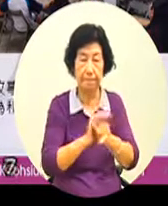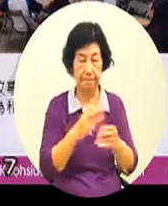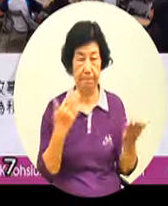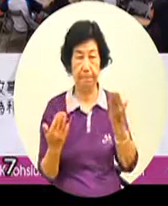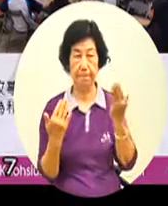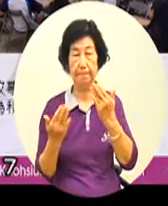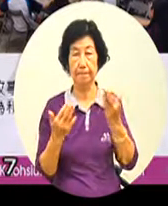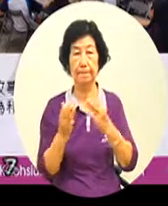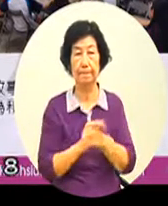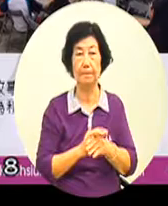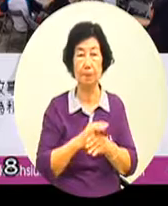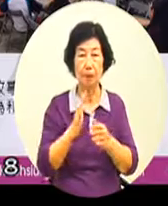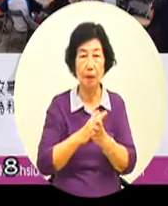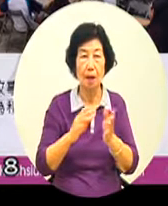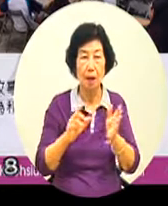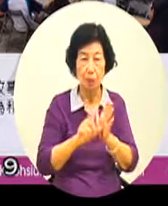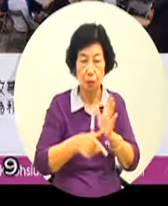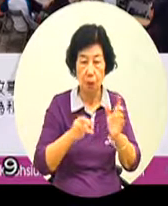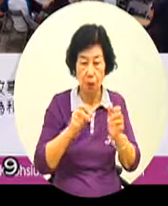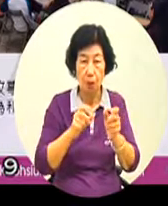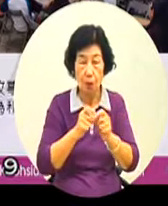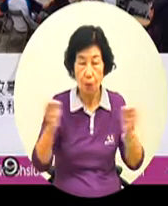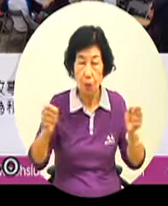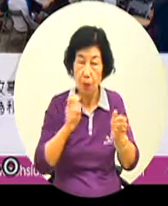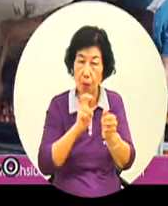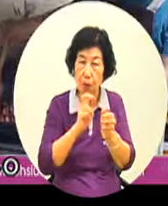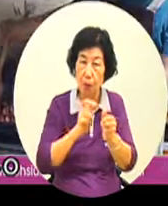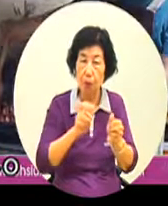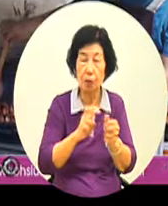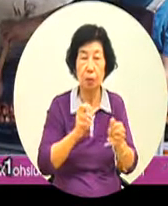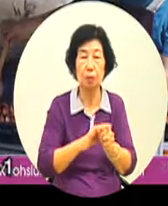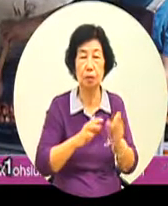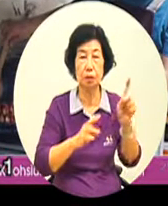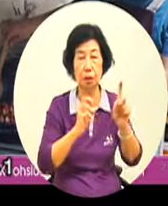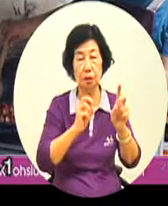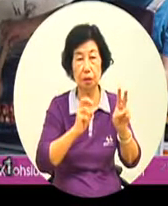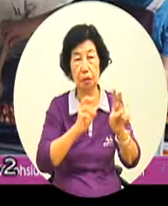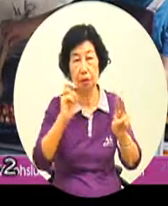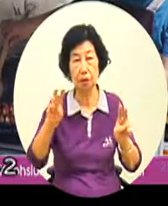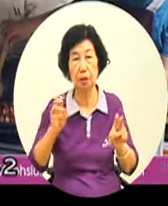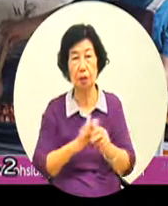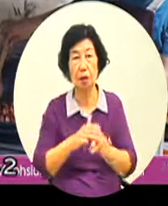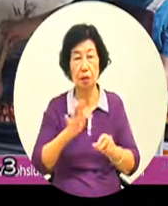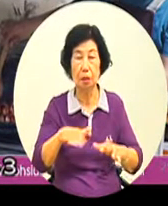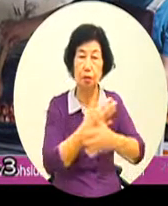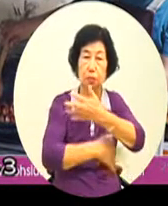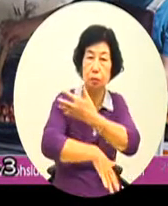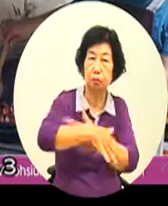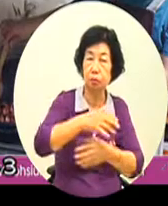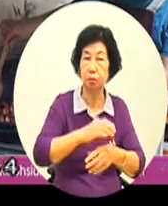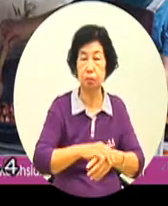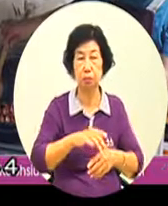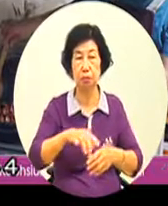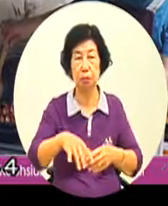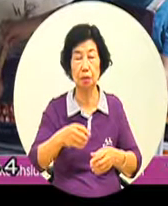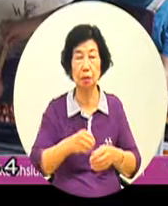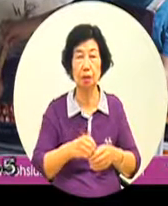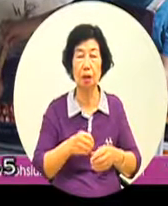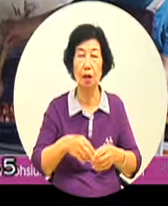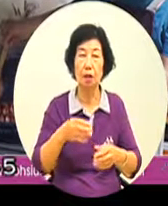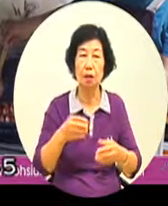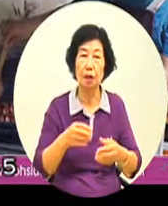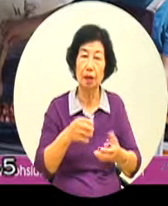让长照 2.0 有效的帮助大家。针对身心障碍者的服务的部分，其实身心障碍者也是我们长照 2.0 到时候未来也